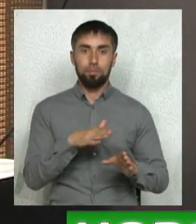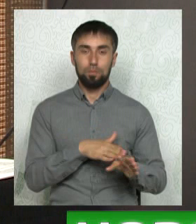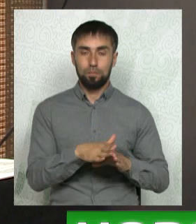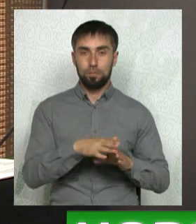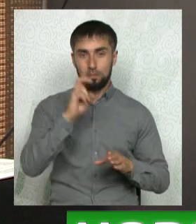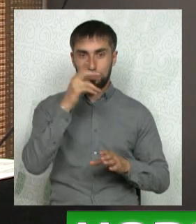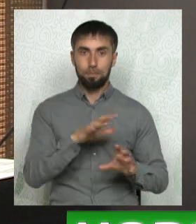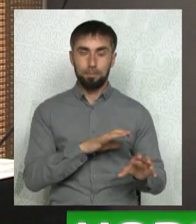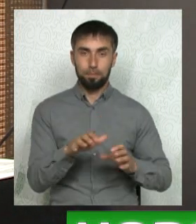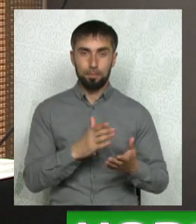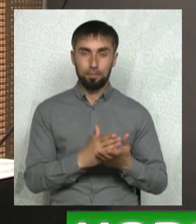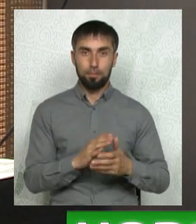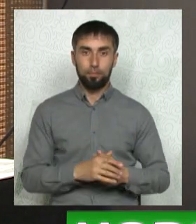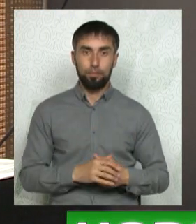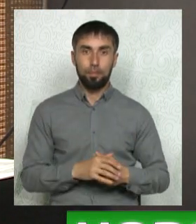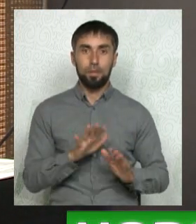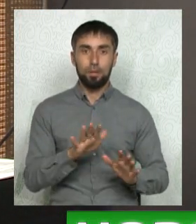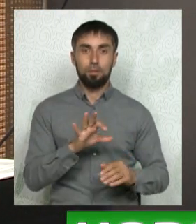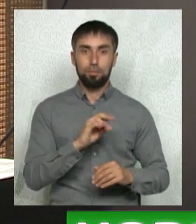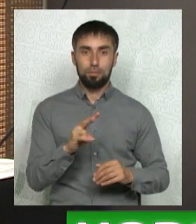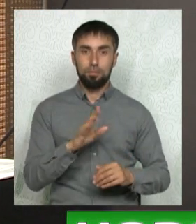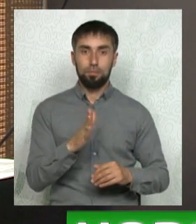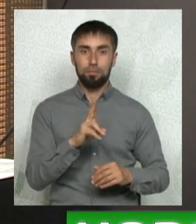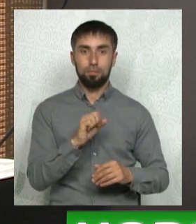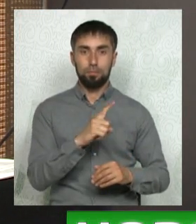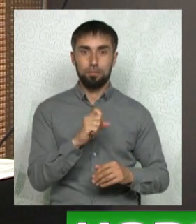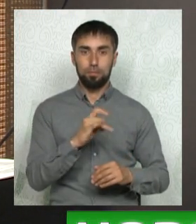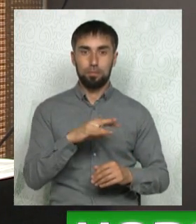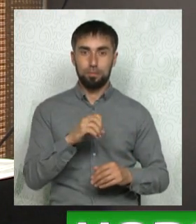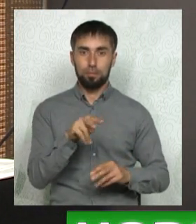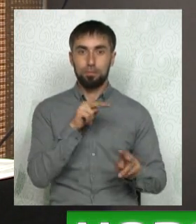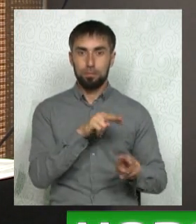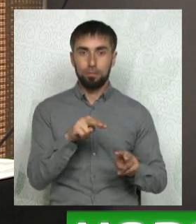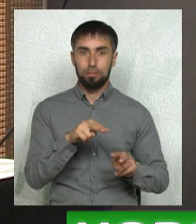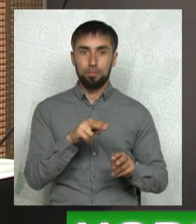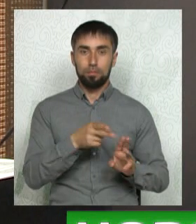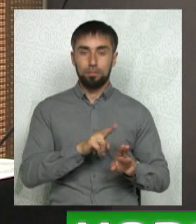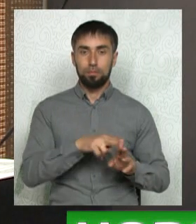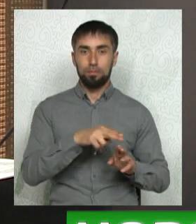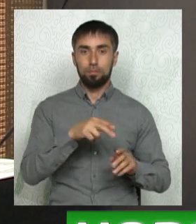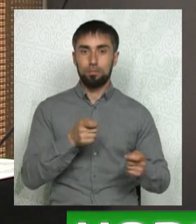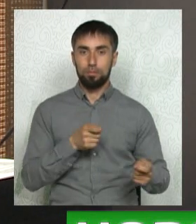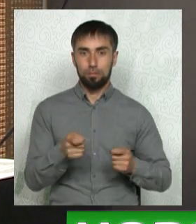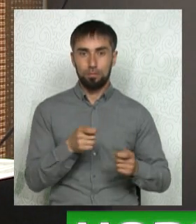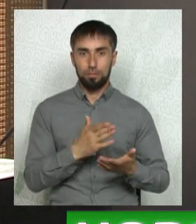государственное обеспечение. То есть он находится в казарме, под присмотр отцов командиров,